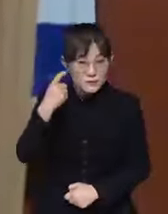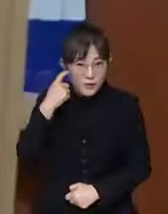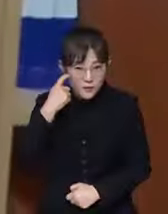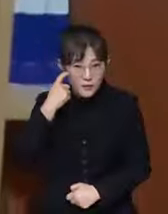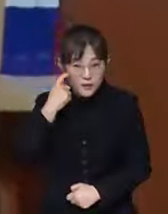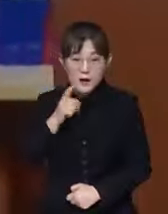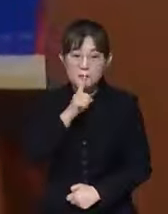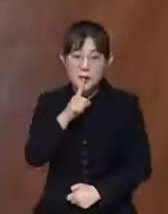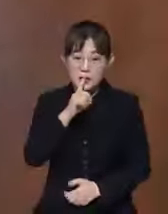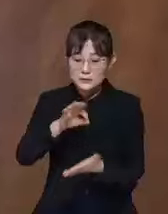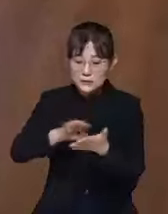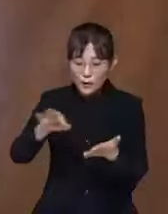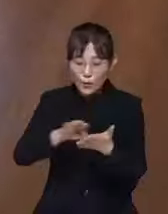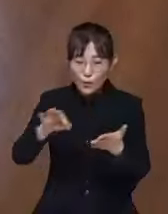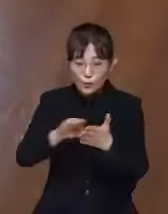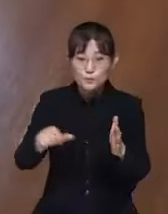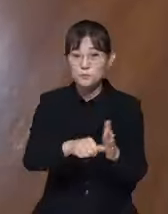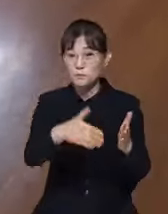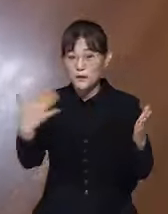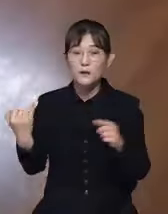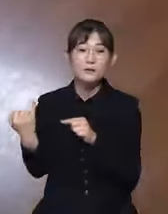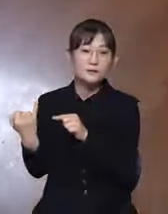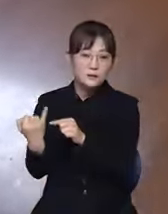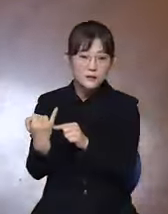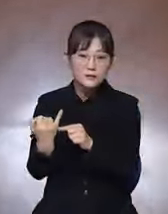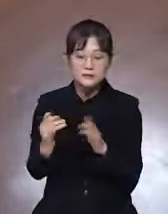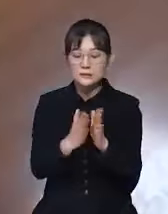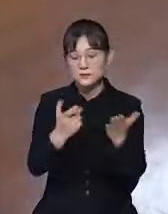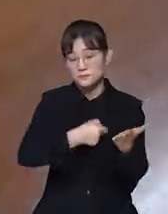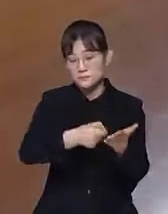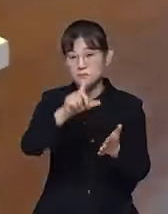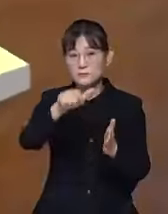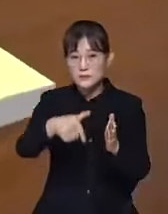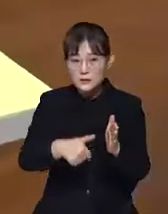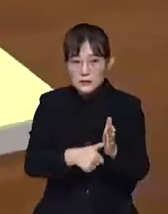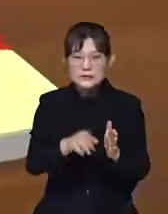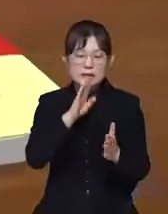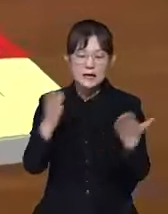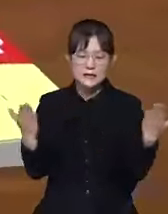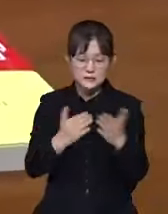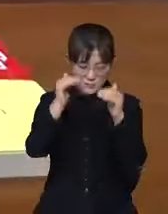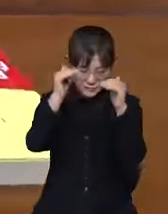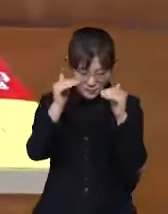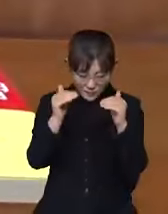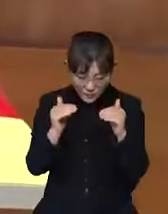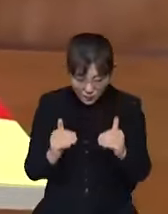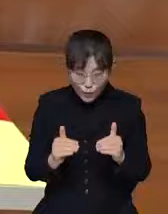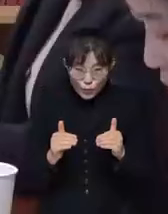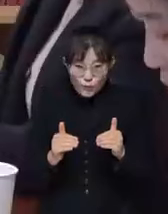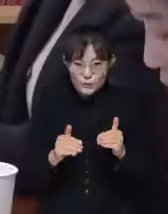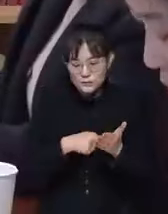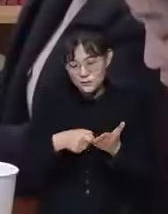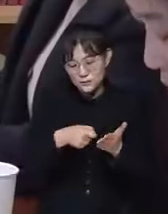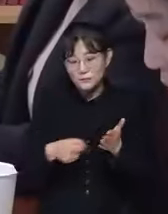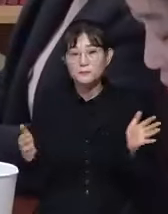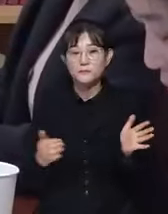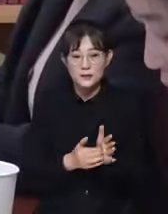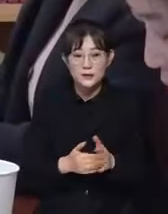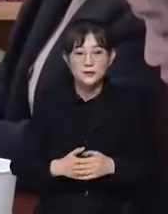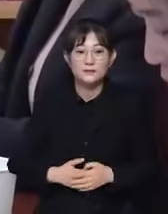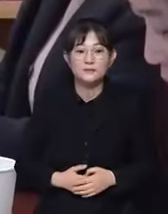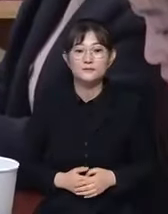밀도 있는 언어로 잘 알려진 한강은 집필 과정에서는 철저한 사실 고증에 많은 노력을 기울여